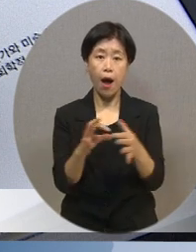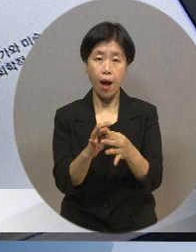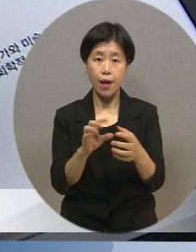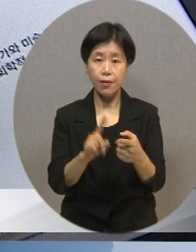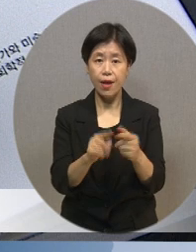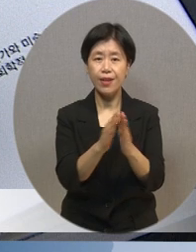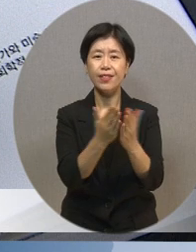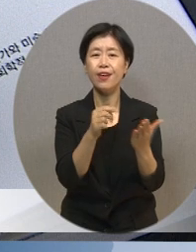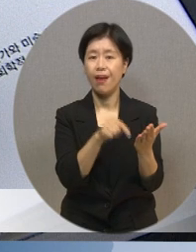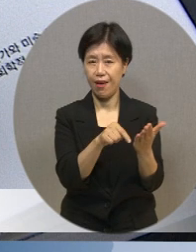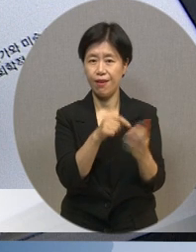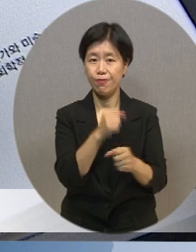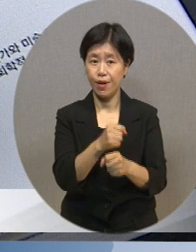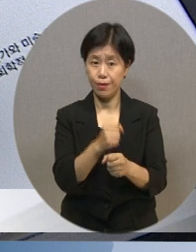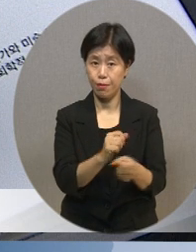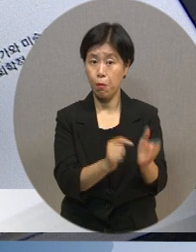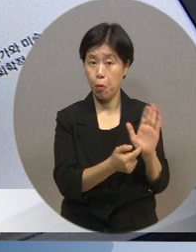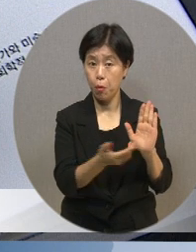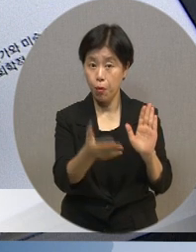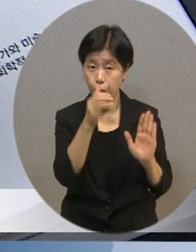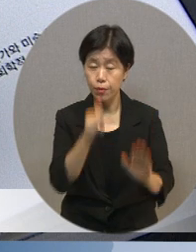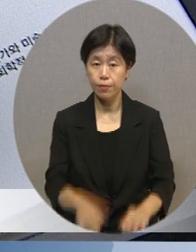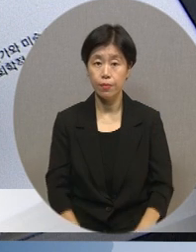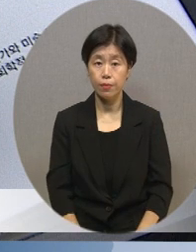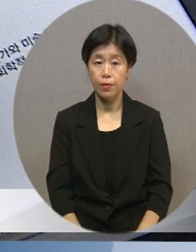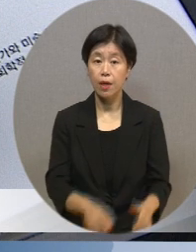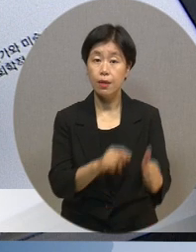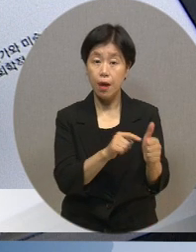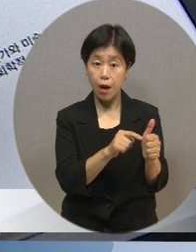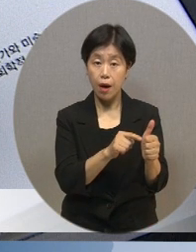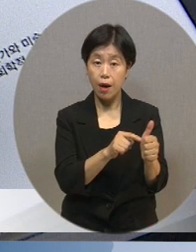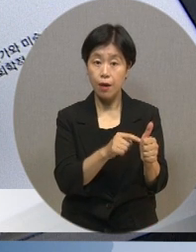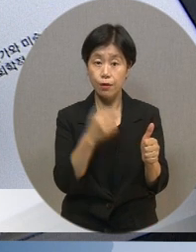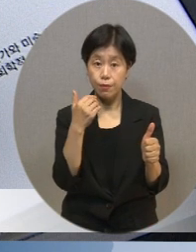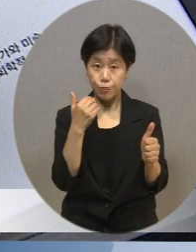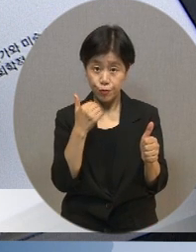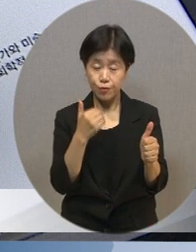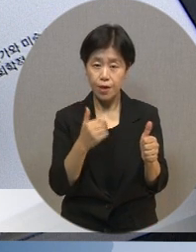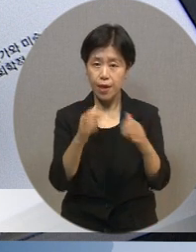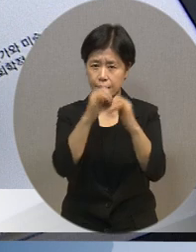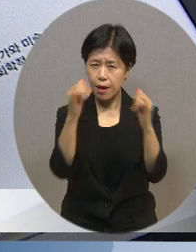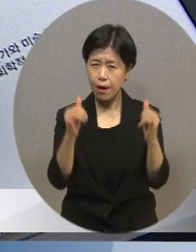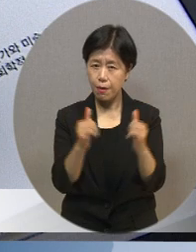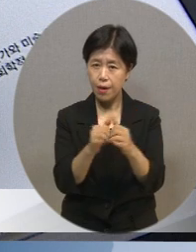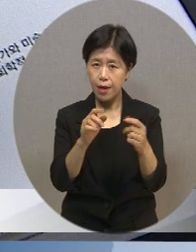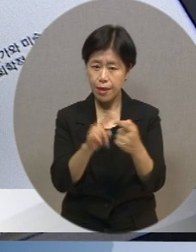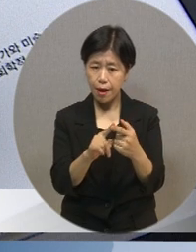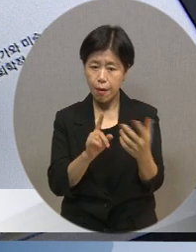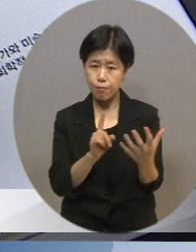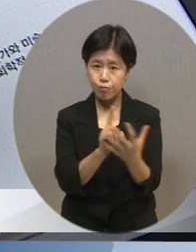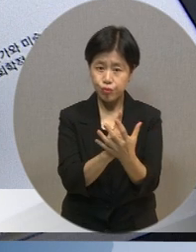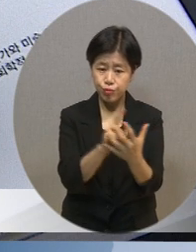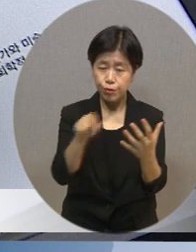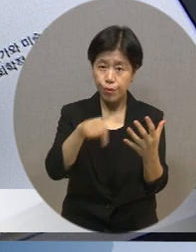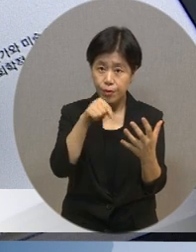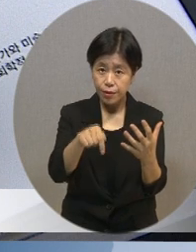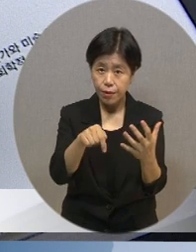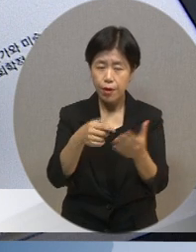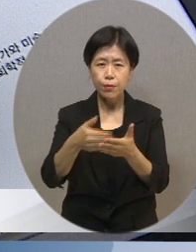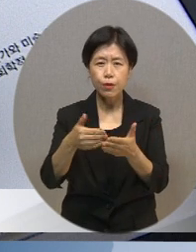미술이 답이다가 출간됐습니다. 저자 조동균 작가는 사회학적 측면의 미술 이야기를